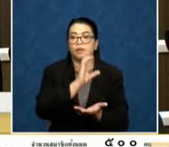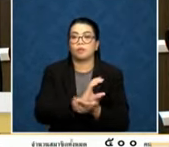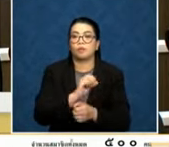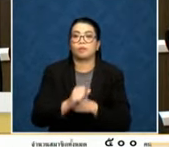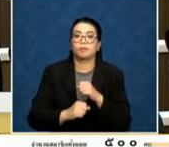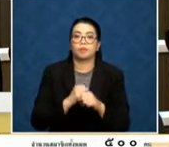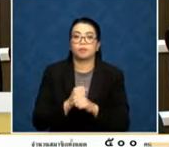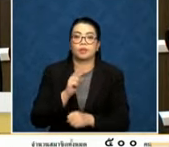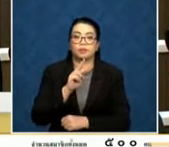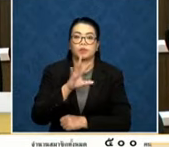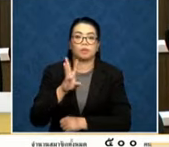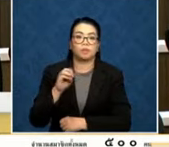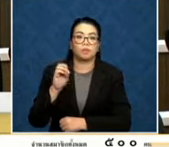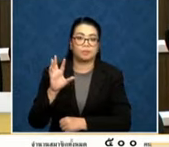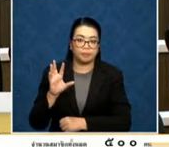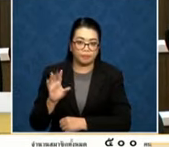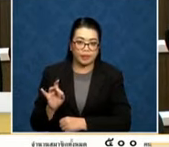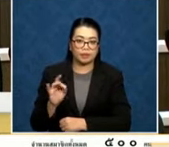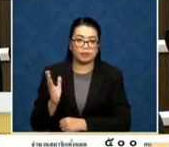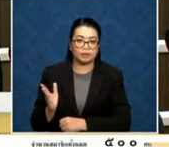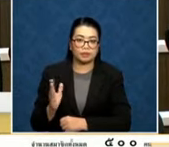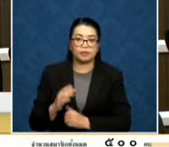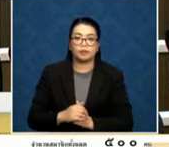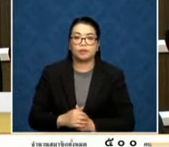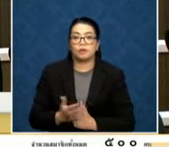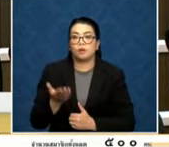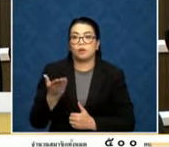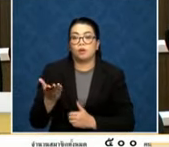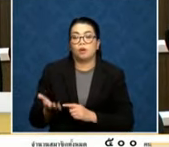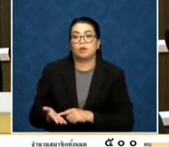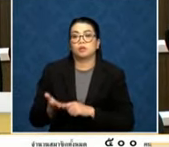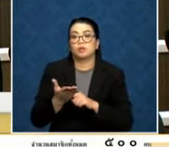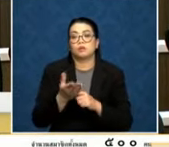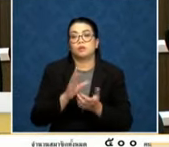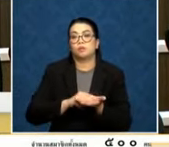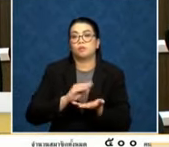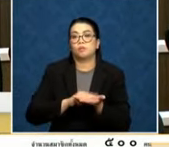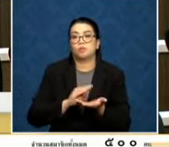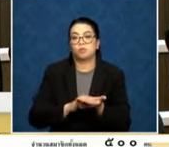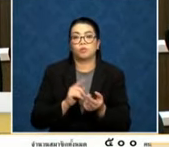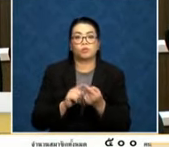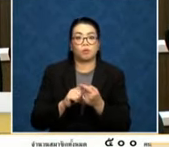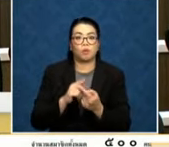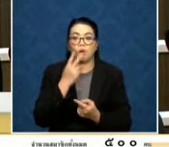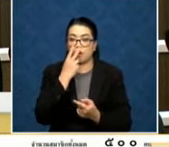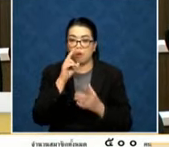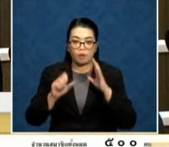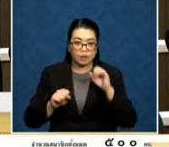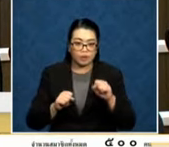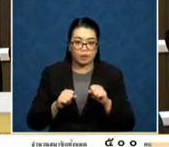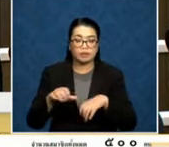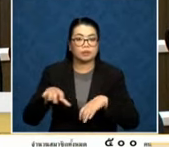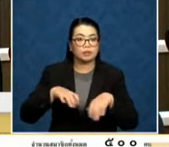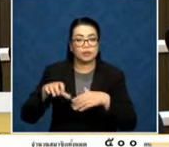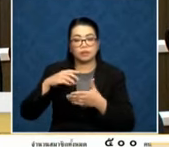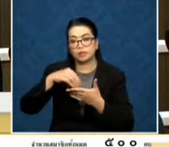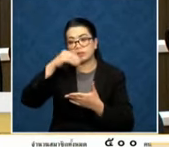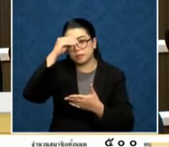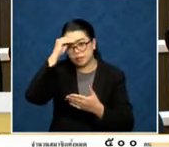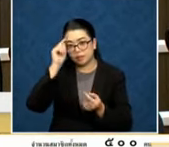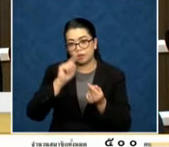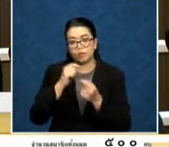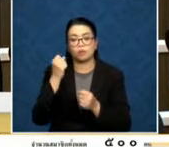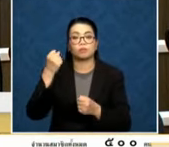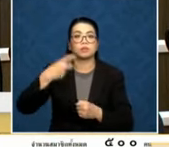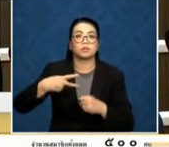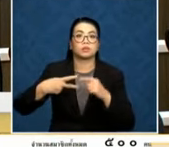จ่ายประจำปีพุทธศัก2568นี้ดิฉันขอเสนอข้อมูลข้อคิดเห็นต่อการจัดการศึกษานะคะ 2